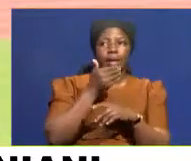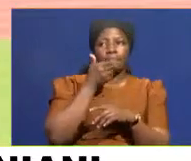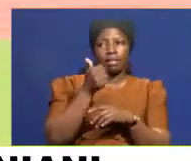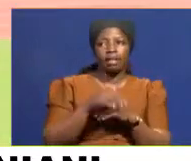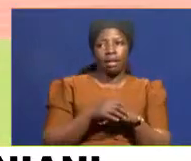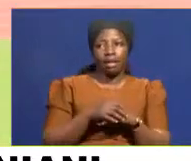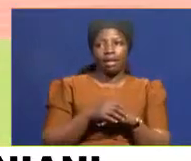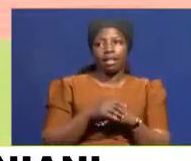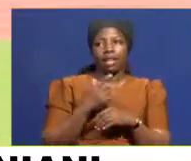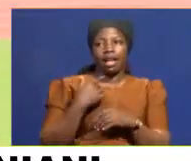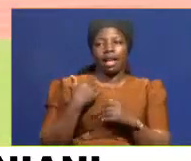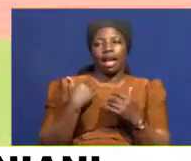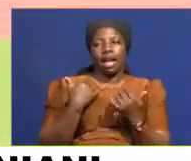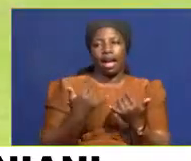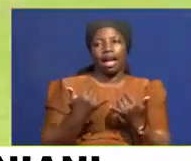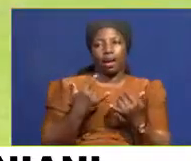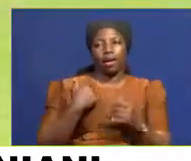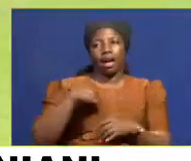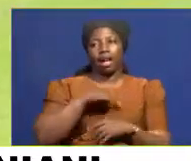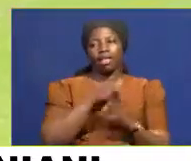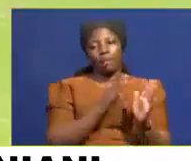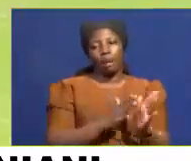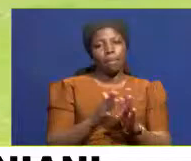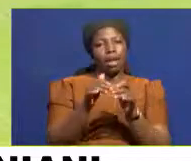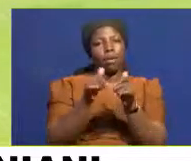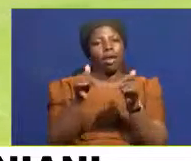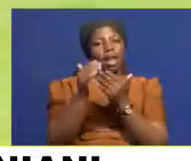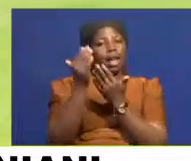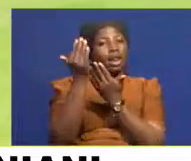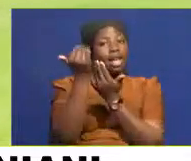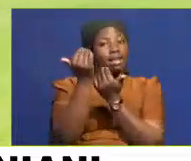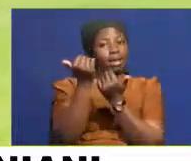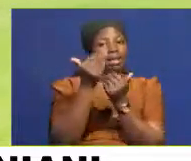tumejitayarisha kweli kweli na tunatarajia mazuri.